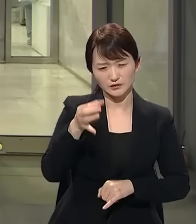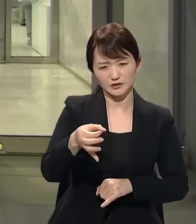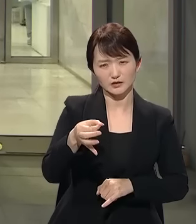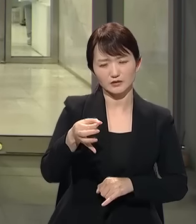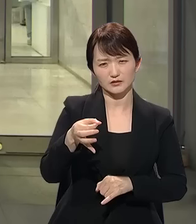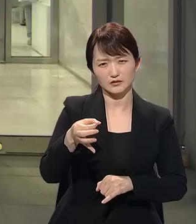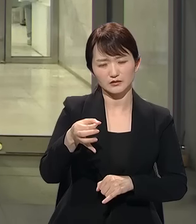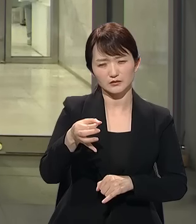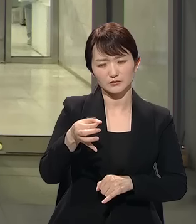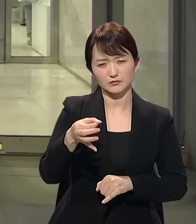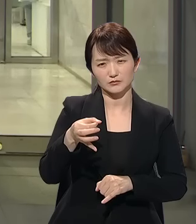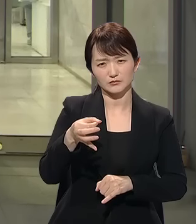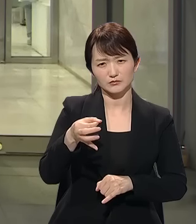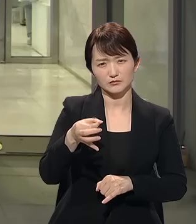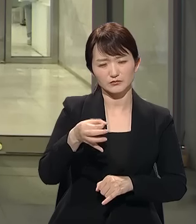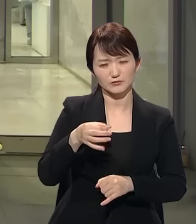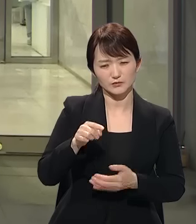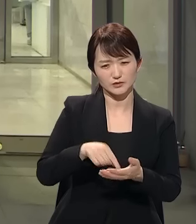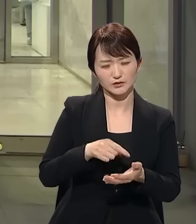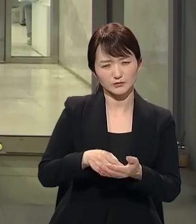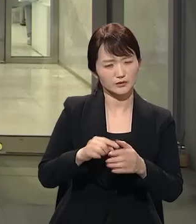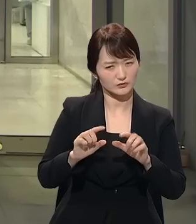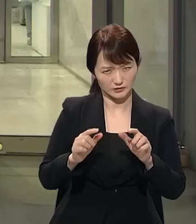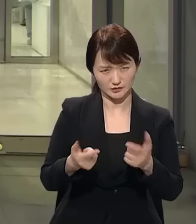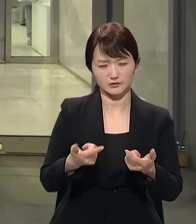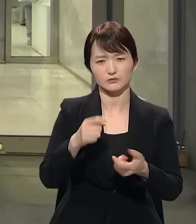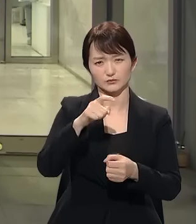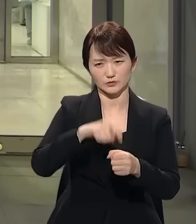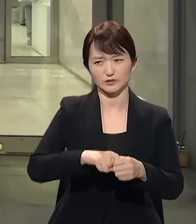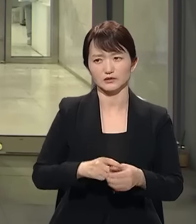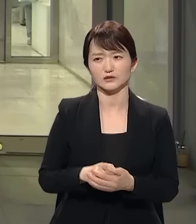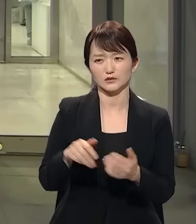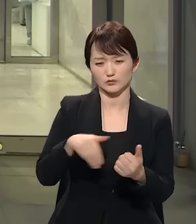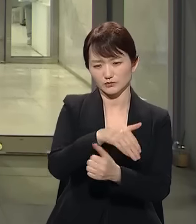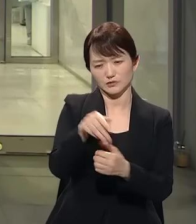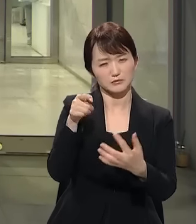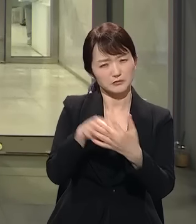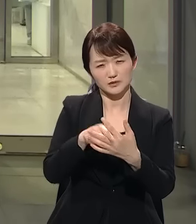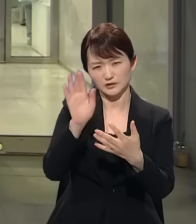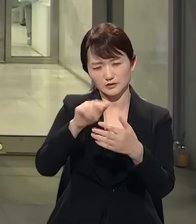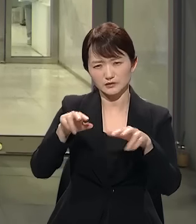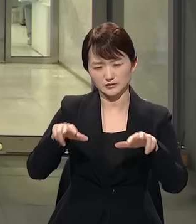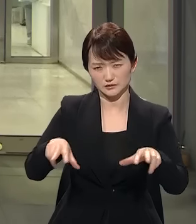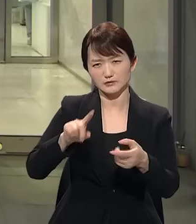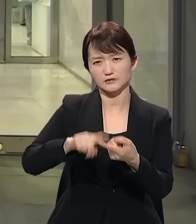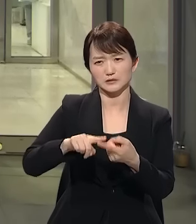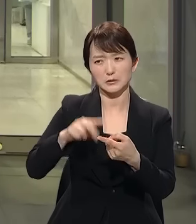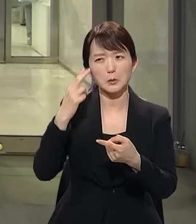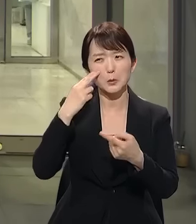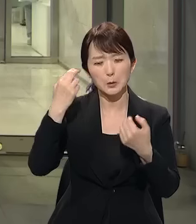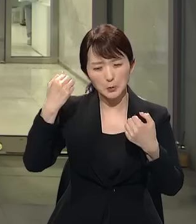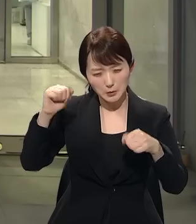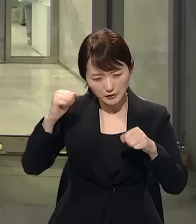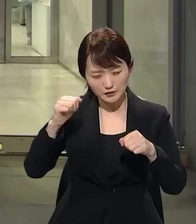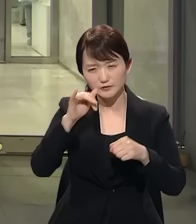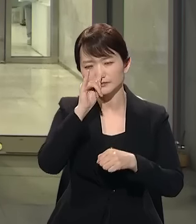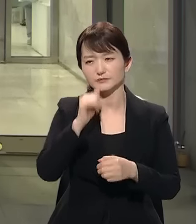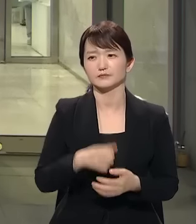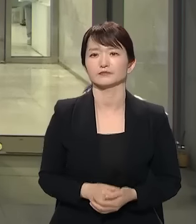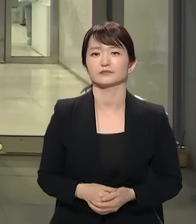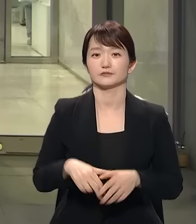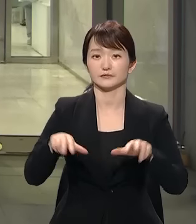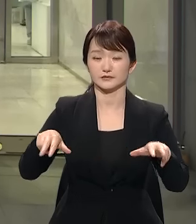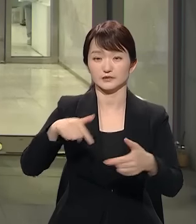이 상황에서 뭐 말씀하셨던 것처럼 분위기 파악이 안 되는지 공연을 강행한다는 것 같습니다. 자, 지금 강남서 모습 보고